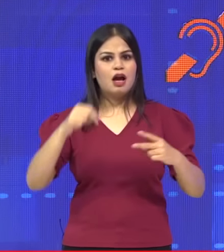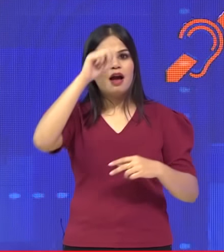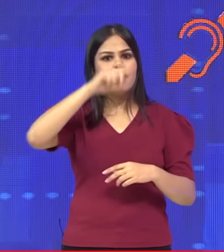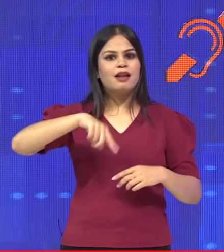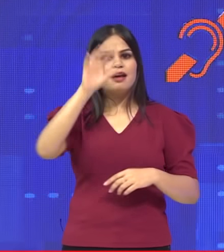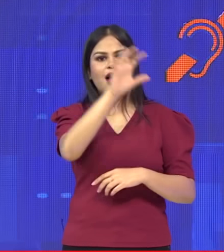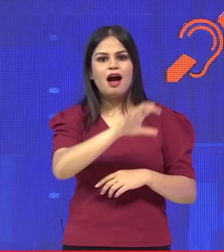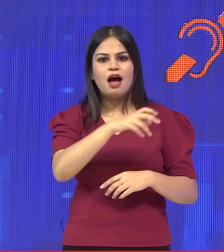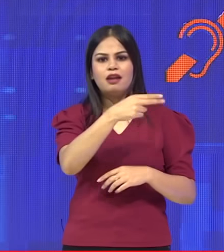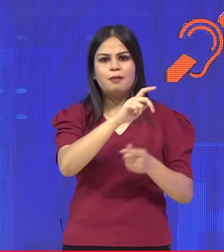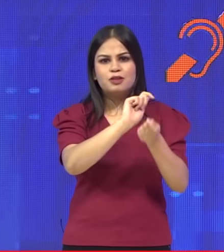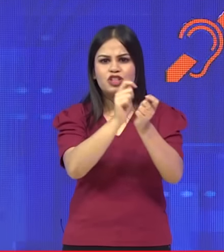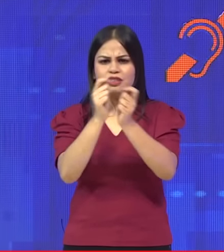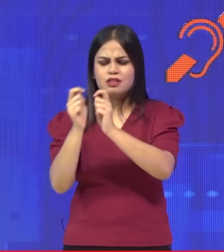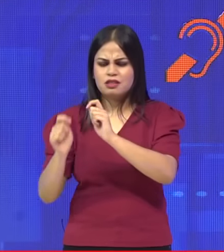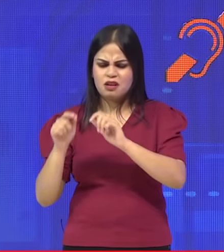यह पाकिस्तान